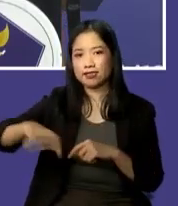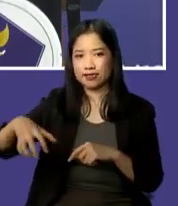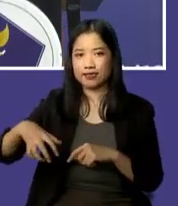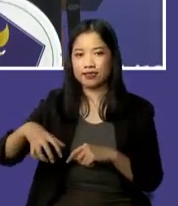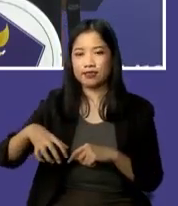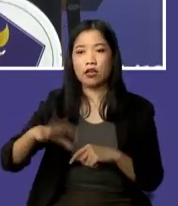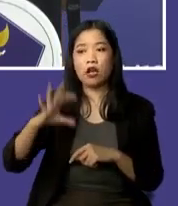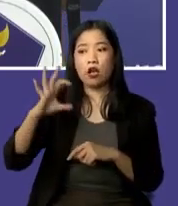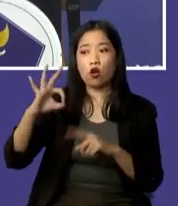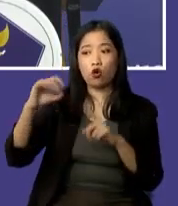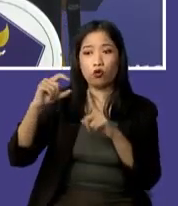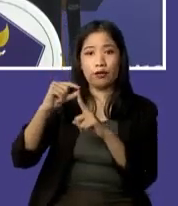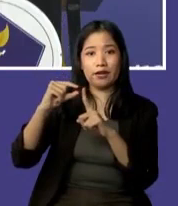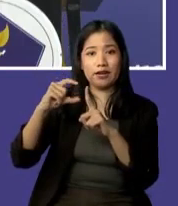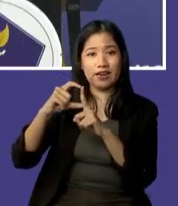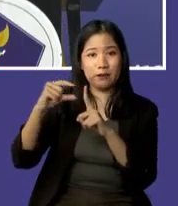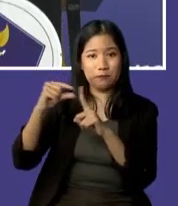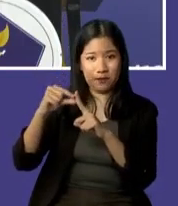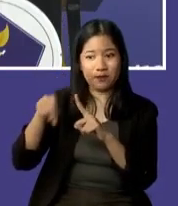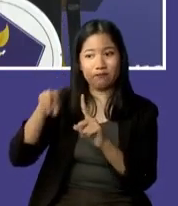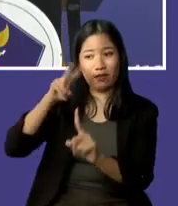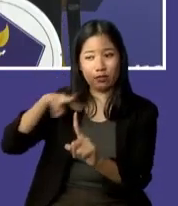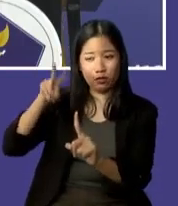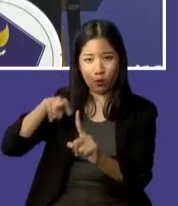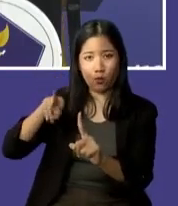Kasus ODP yang masih kita pantau sebanyak